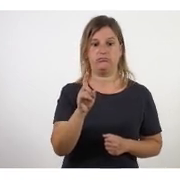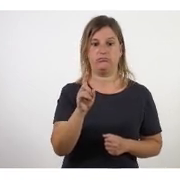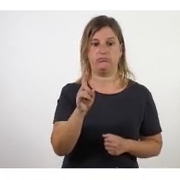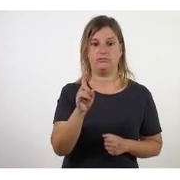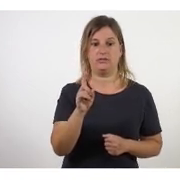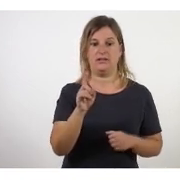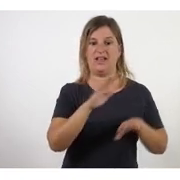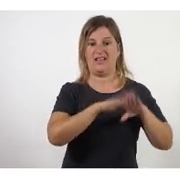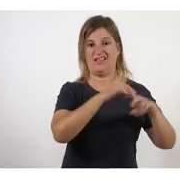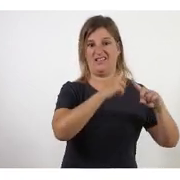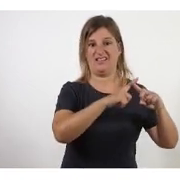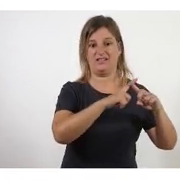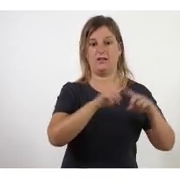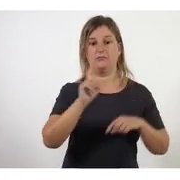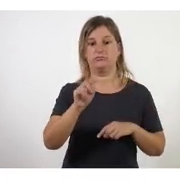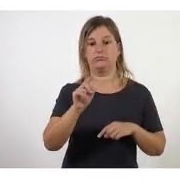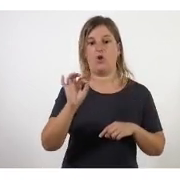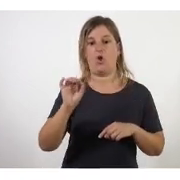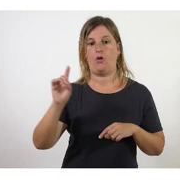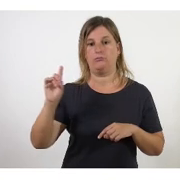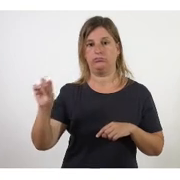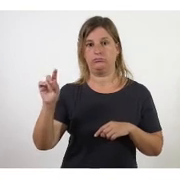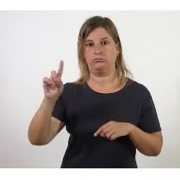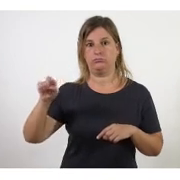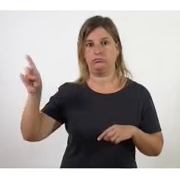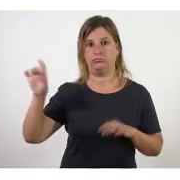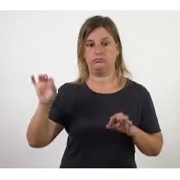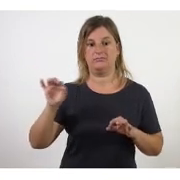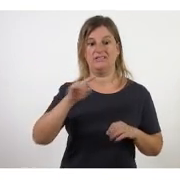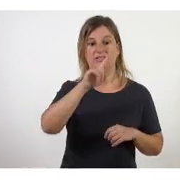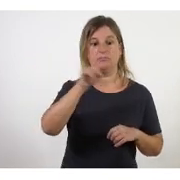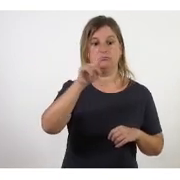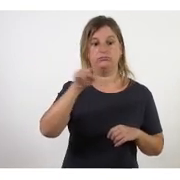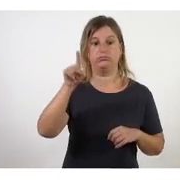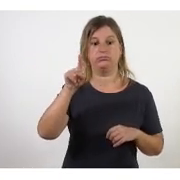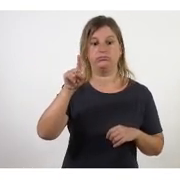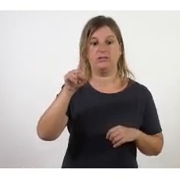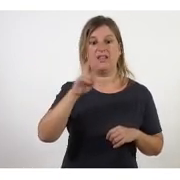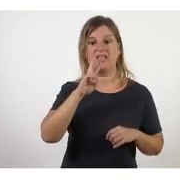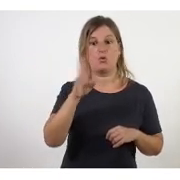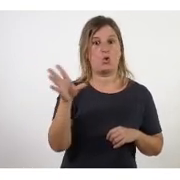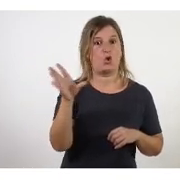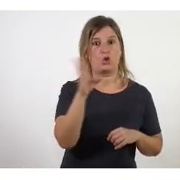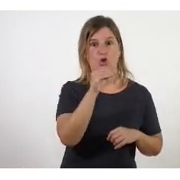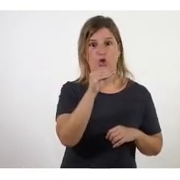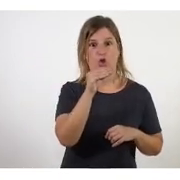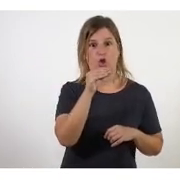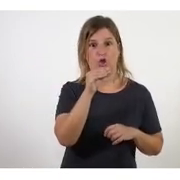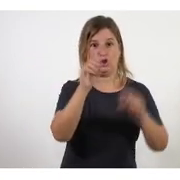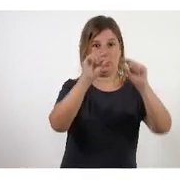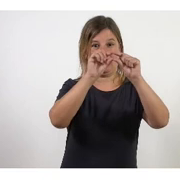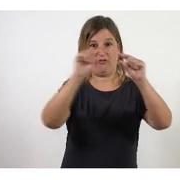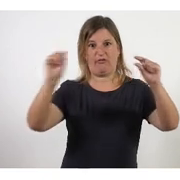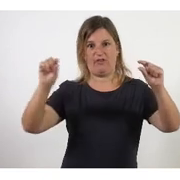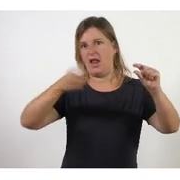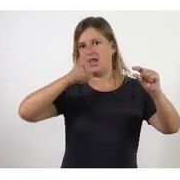l'esquerra, apply to all i apply, només un tic. A l'apply to all el que farà és a tots els clips que hi ha en aquella filera, diguem-ho així, farà